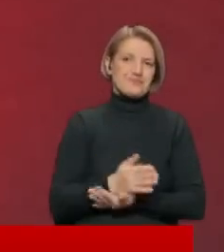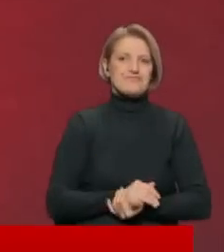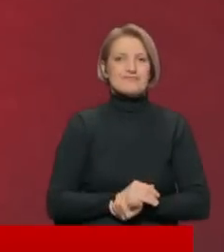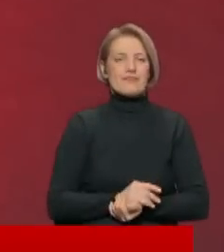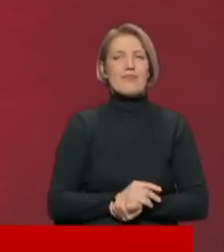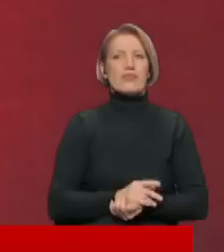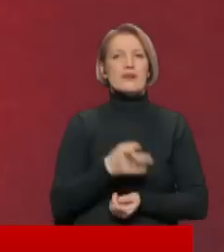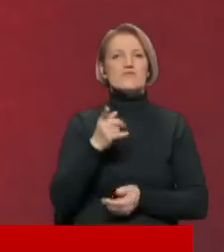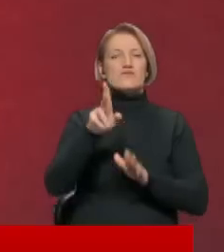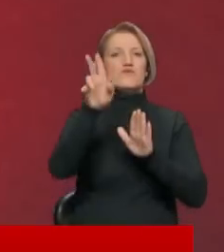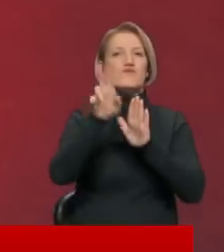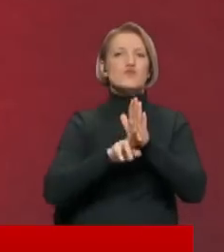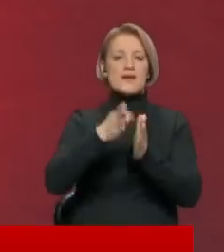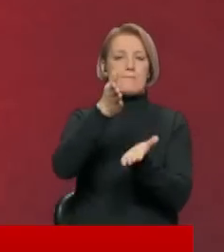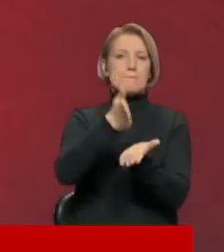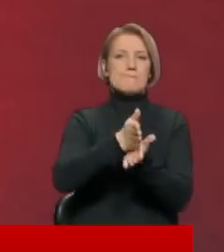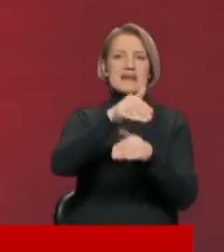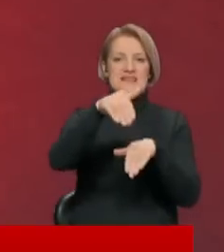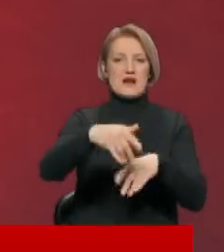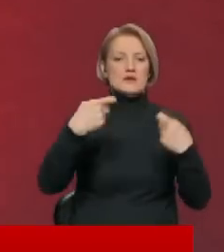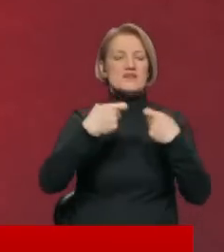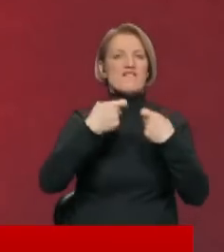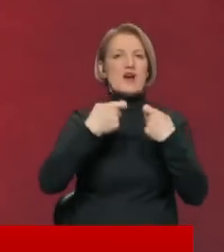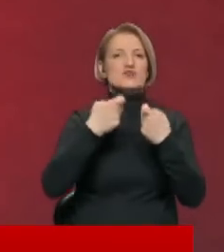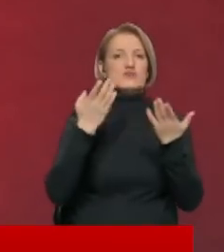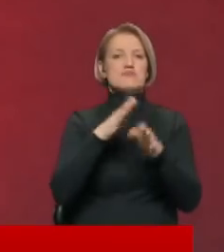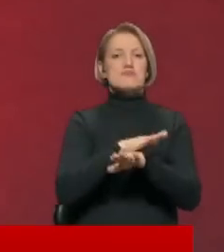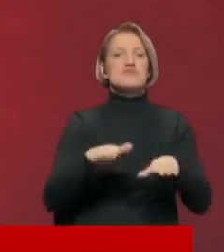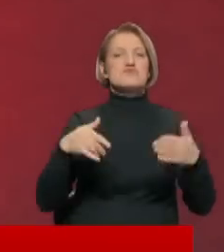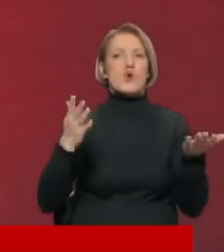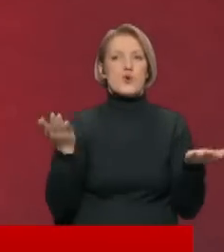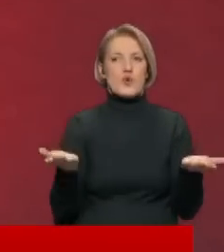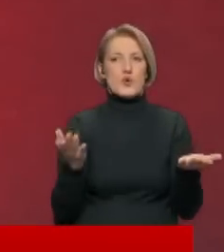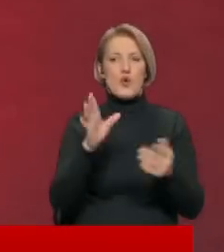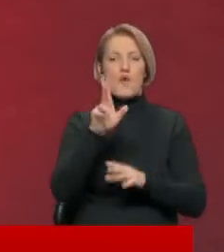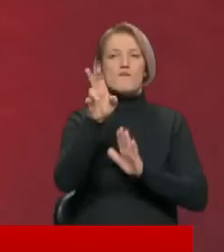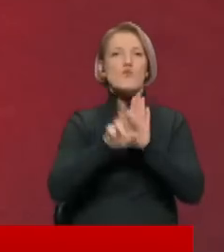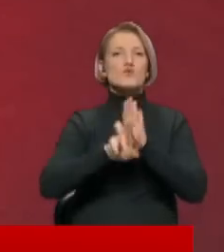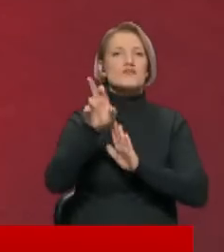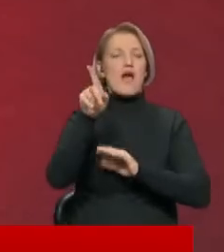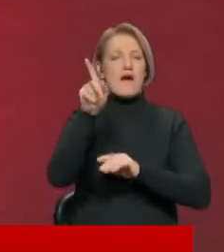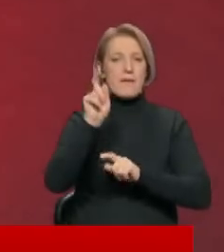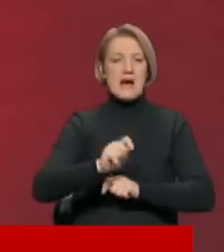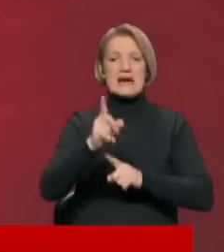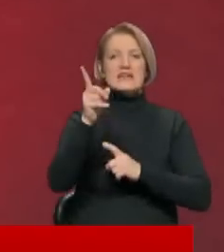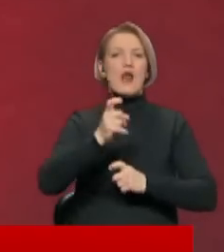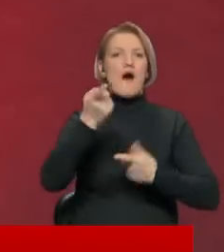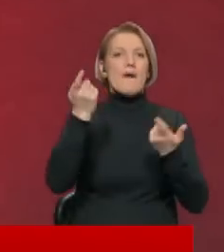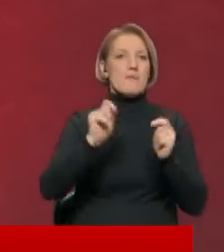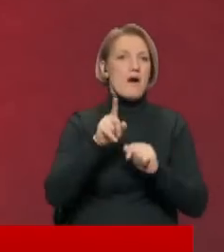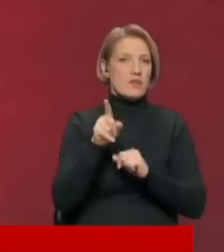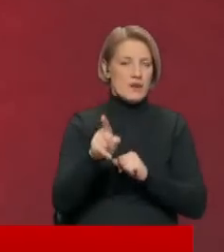füze Mezarlığı dünyada Savaş Hani Savaş bitmiyor O füzeleri yapanlar silahları yapanlar